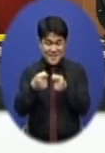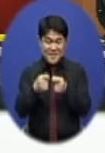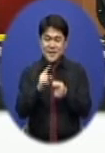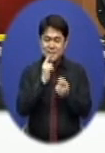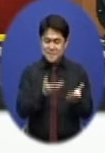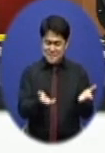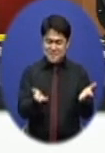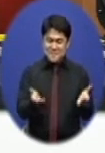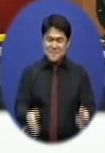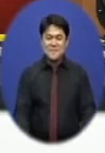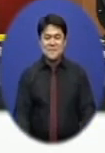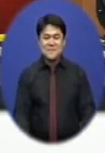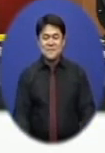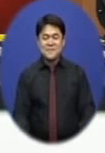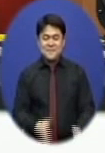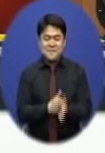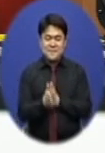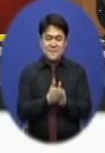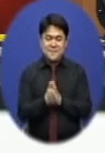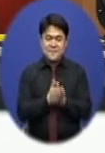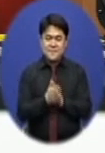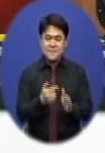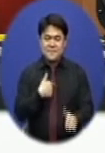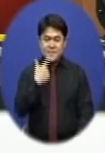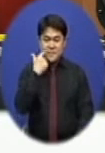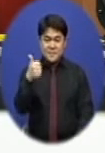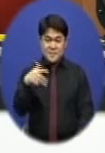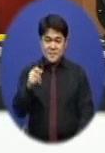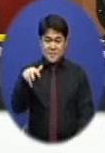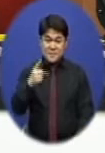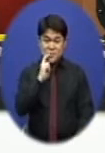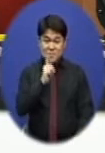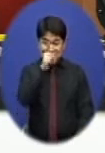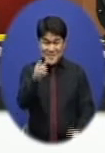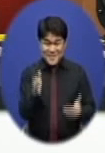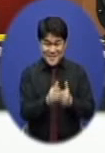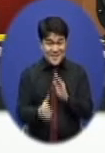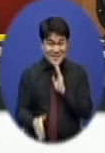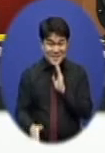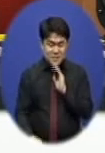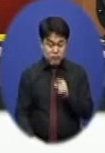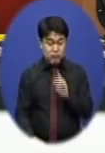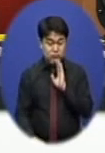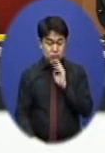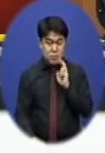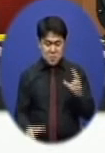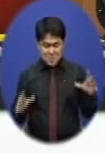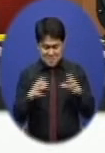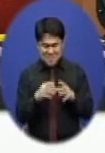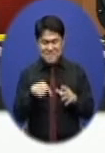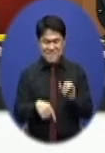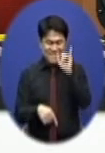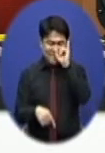말씀 하세요. 예, 제가 지금 아빠의 청춘이라고 신청했는데요. 그러게요. 네. 네. 네. 여기 노래에서 함축해서 있는 것